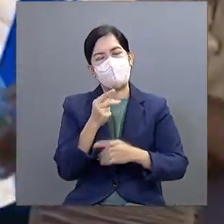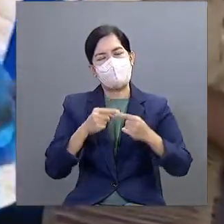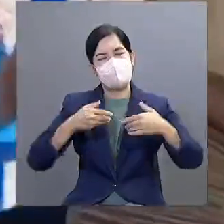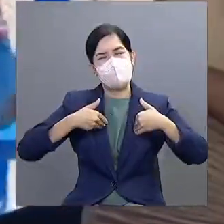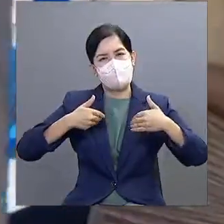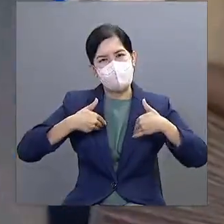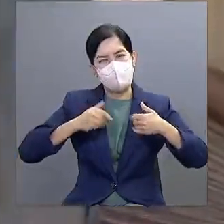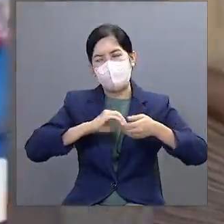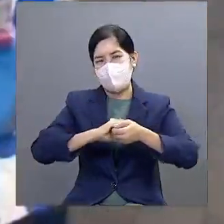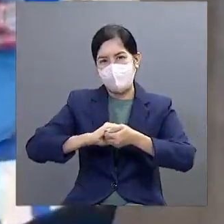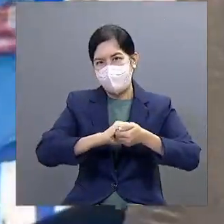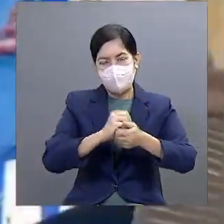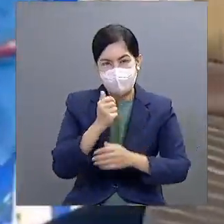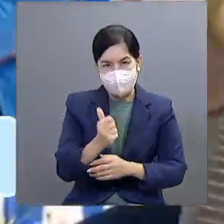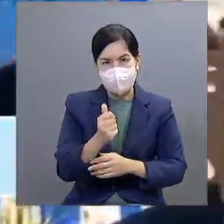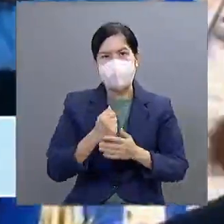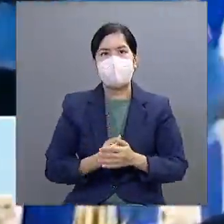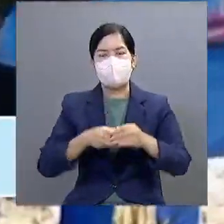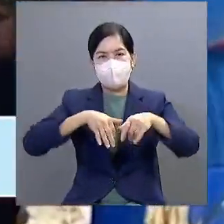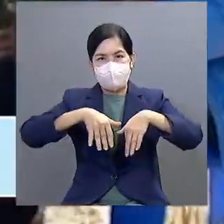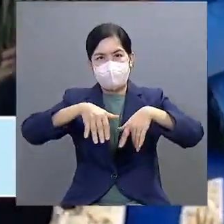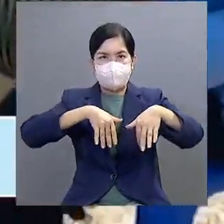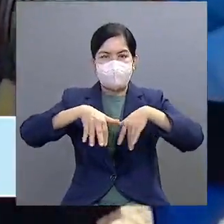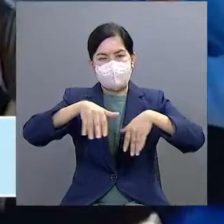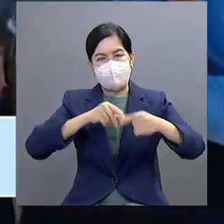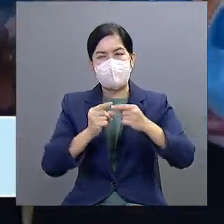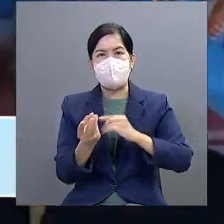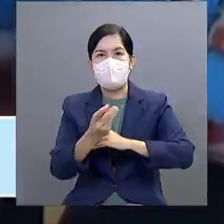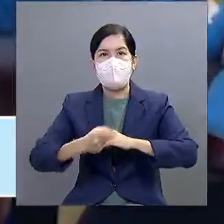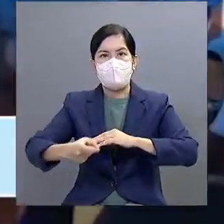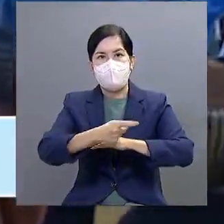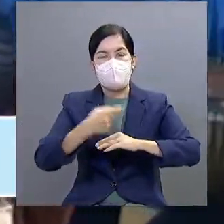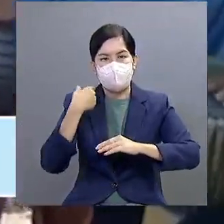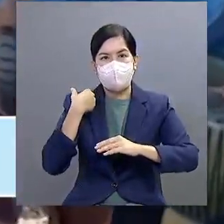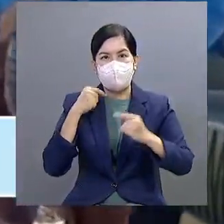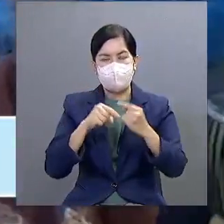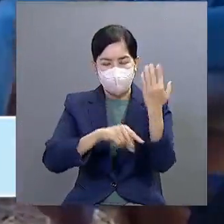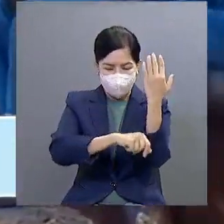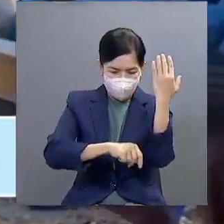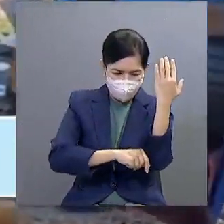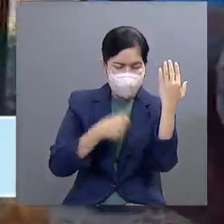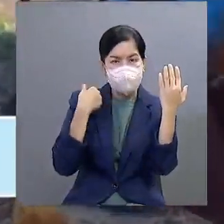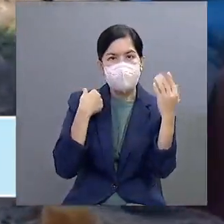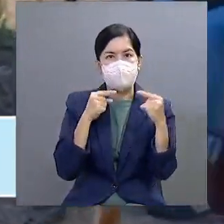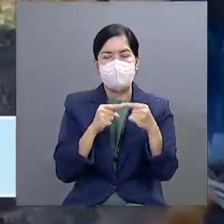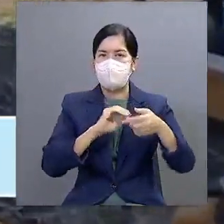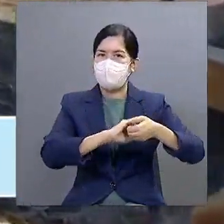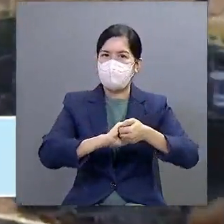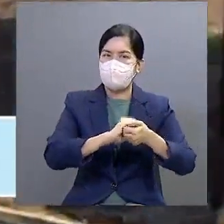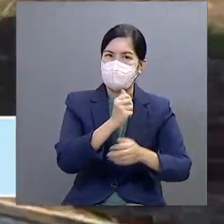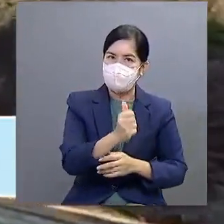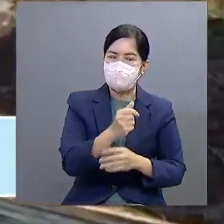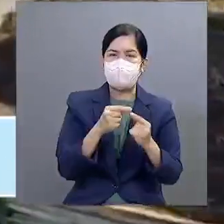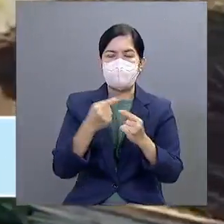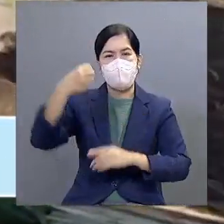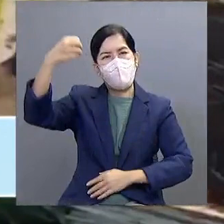ค่ะชาวบ้านมาถึงทุ่งนาท้ายหมู่บ้านชวนกันลงดำนาด้วยความสมัครสมานสามัคคีถึงอากาศจะร้อนแต่ใบหน้